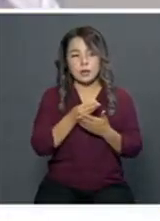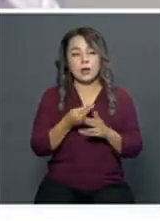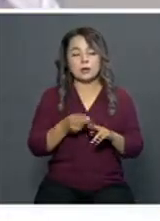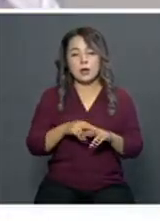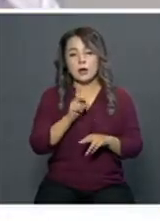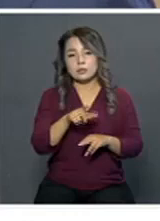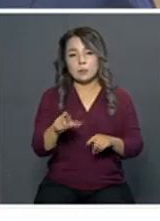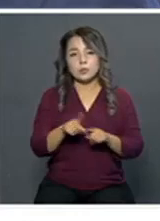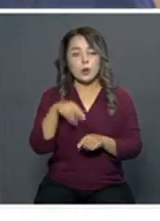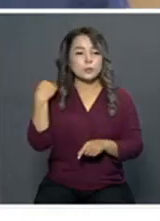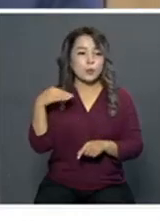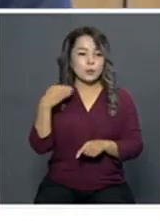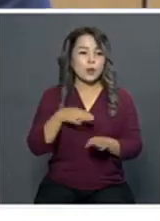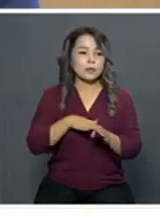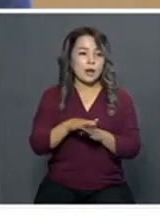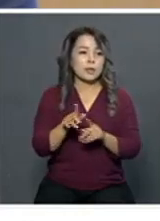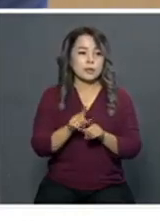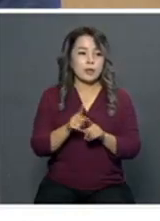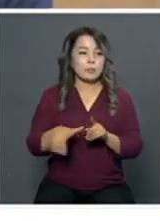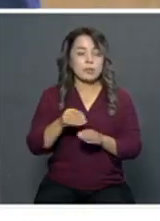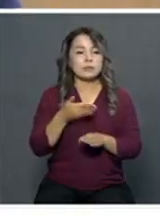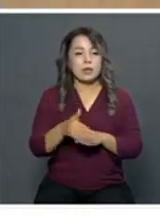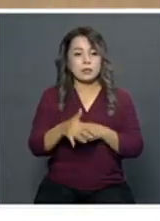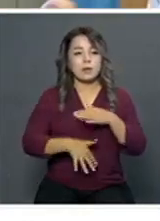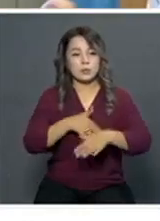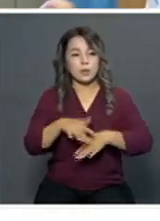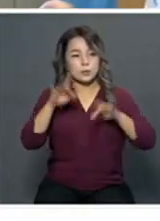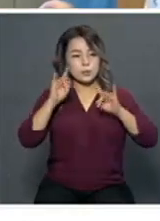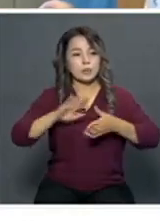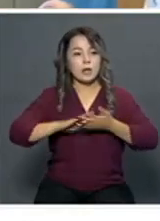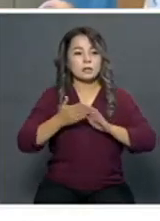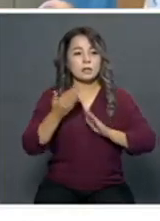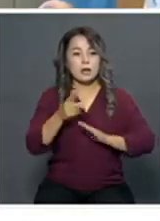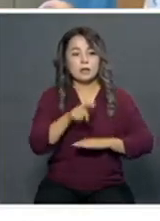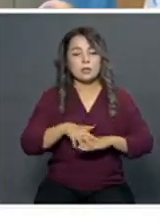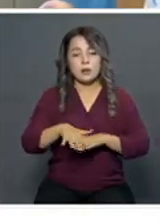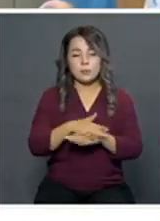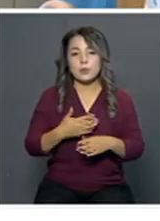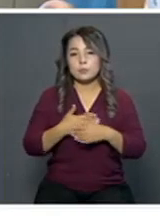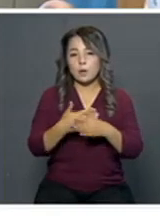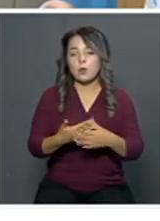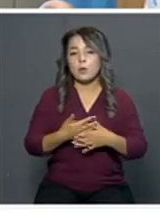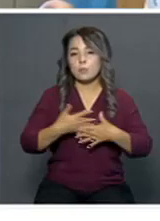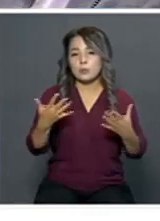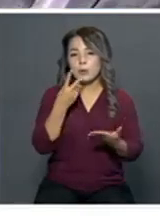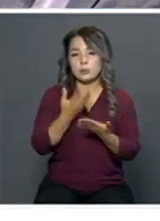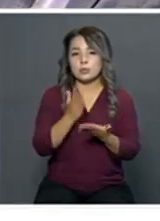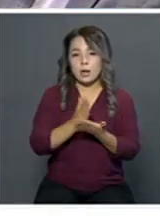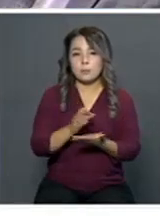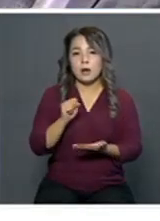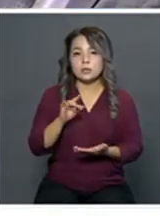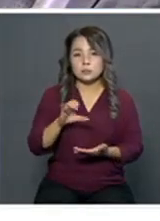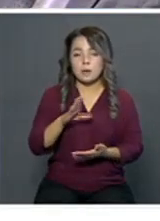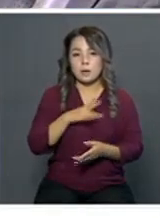Бұл азаматтар Түркістанды түлетумен қатар бірінен соң бірі келген төтенше жағдайлар кезінде халыққа мейлінше көмек көрсетті. Арыстағы